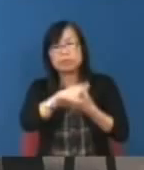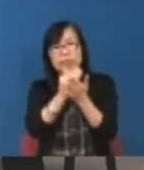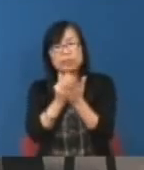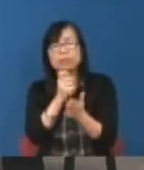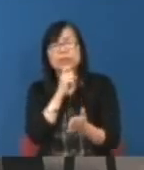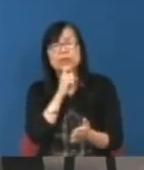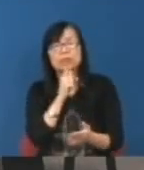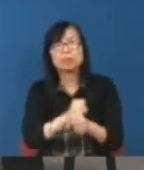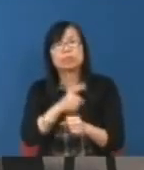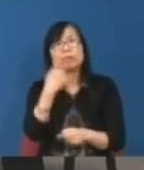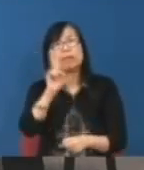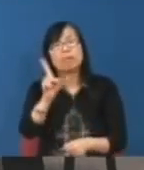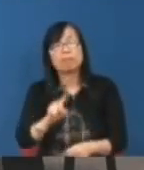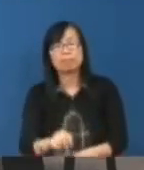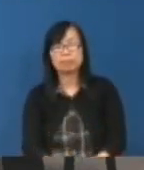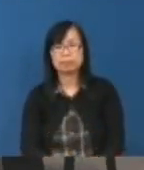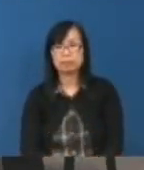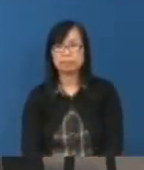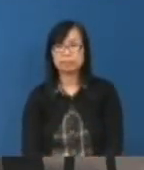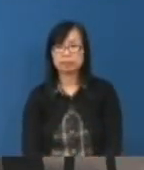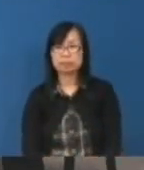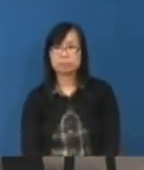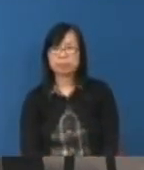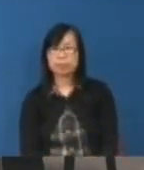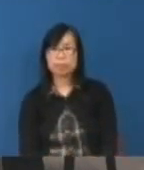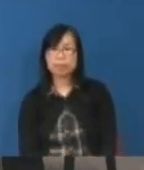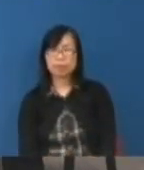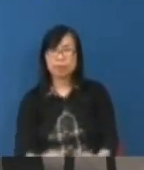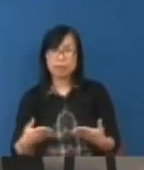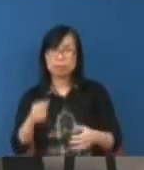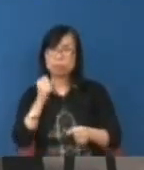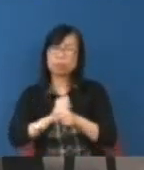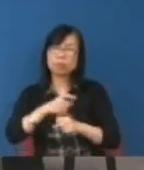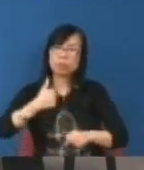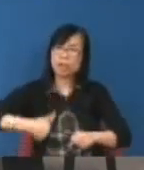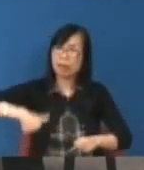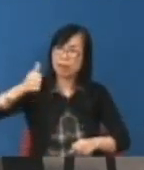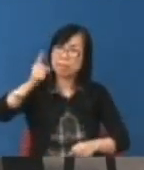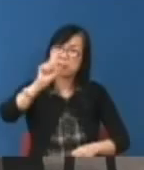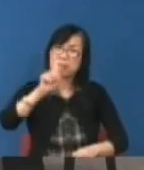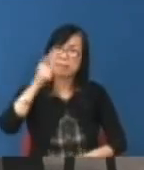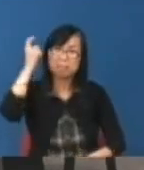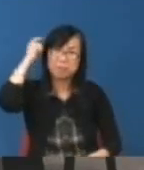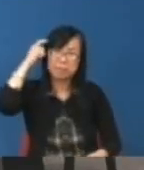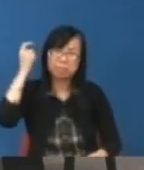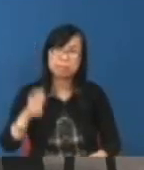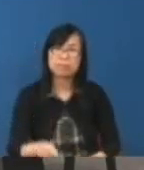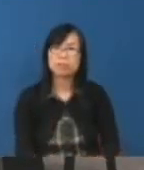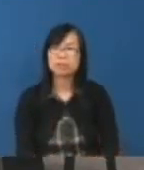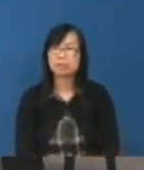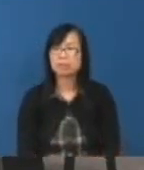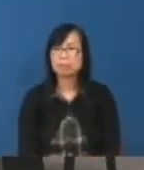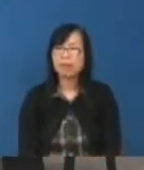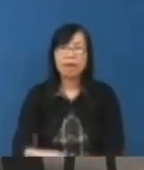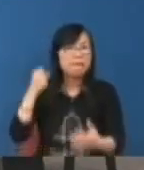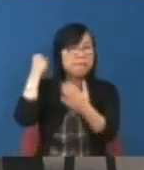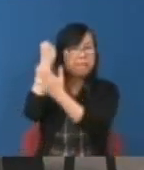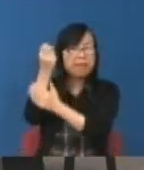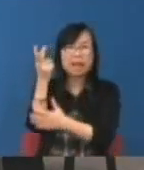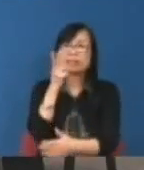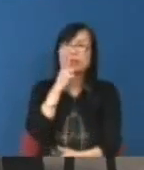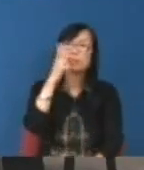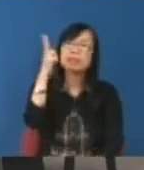做咗啲咩咧？好啦，佢咁耐最成功係咩？知唔知？就係反吸煙。反吸